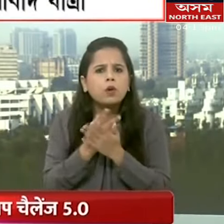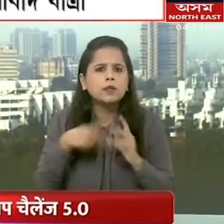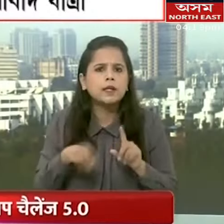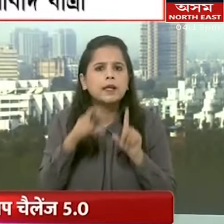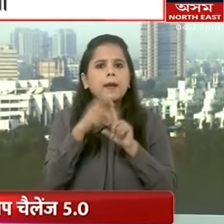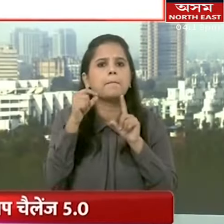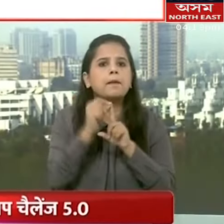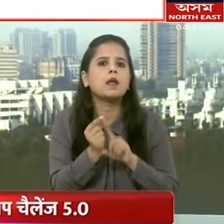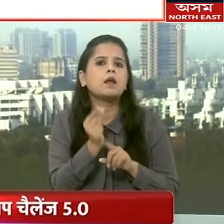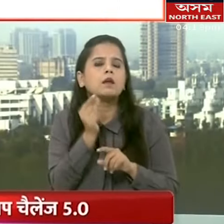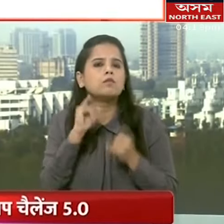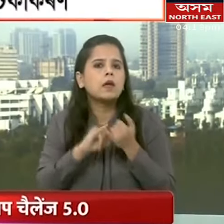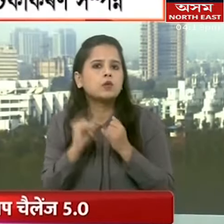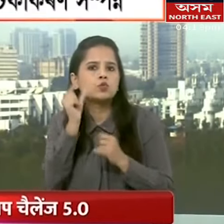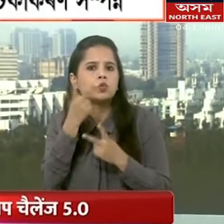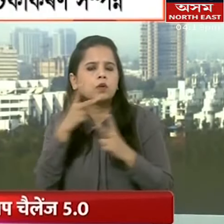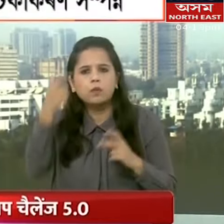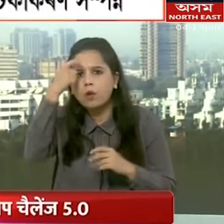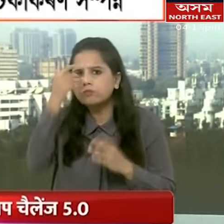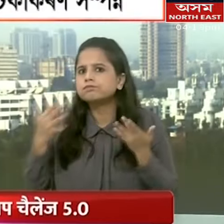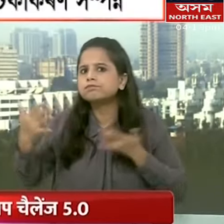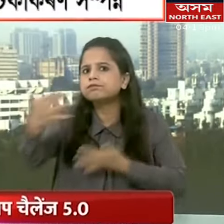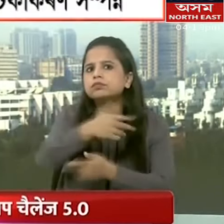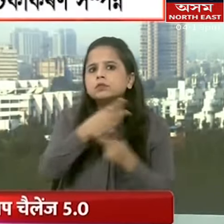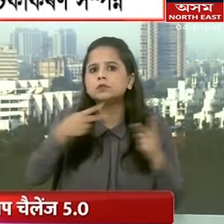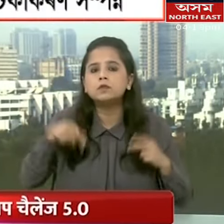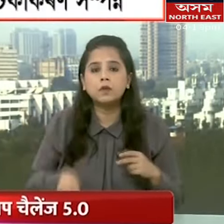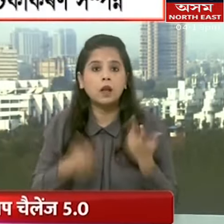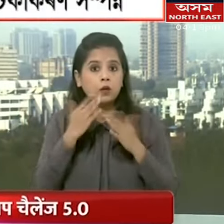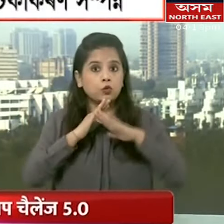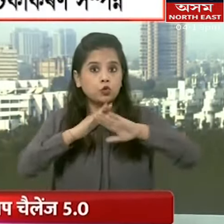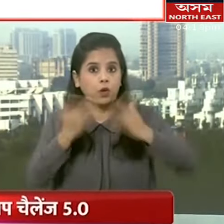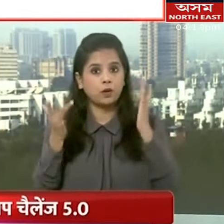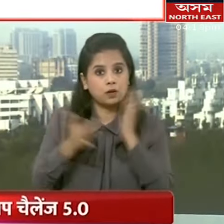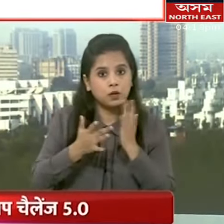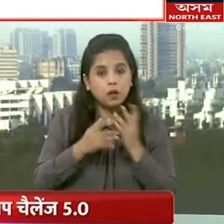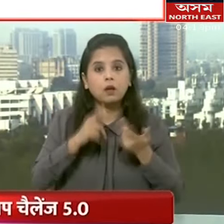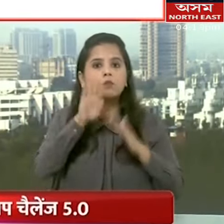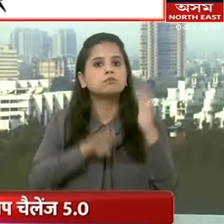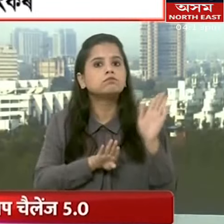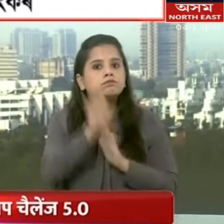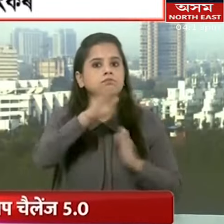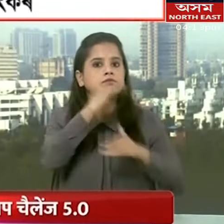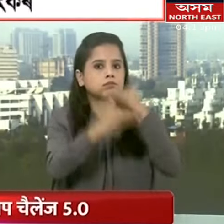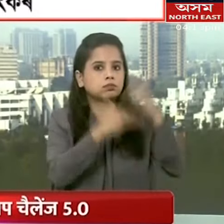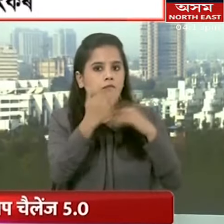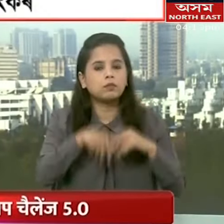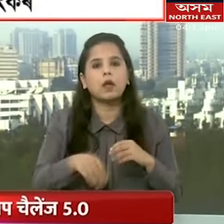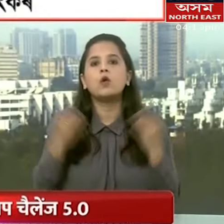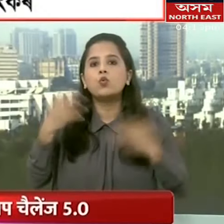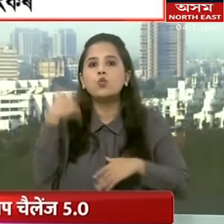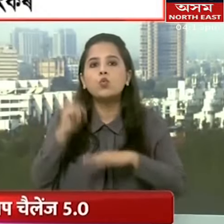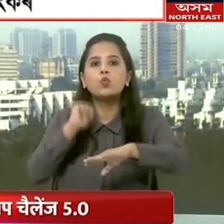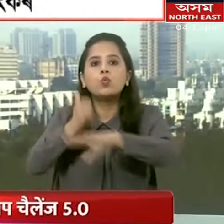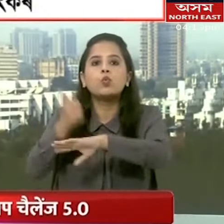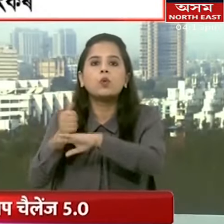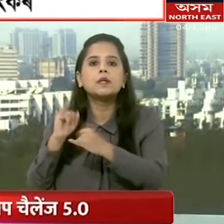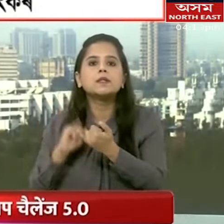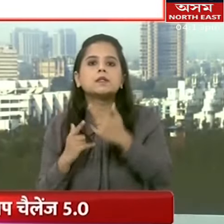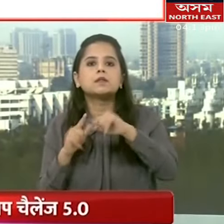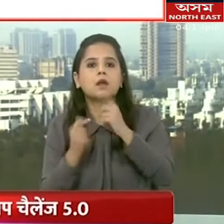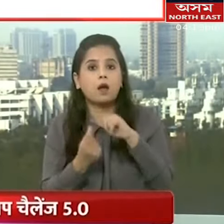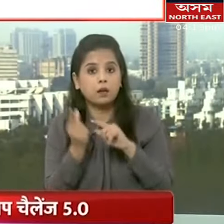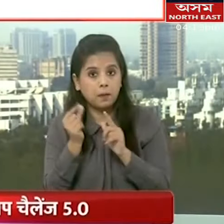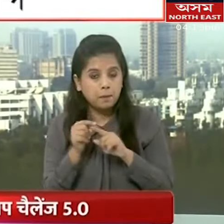से समस्या विवरण भी जारी किए जाएंगे रक्षा प्रौद्योगिकियों को विकसित करने के लिए स्टार्टअप्स को बढ़ावा देने की दिशा में